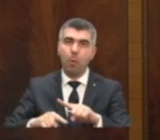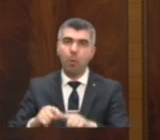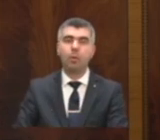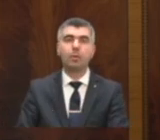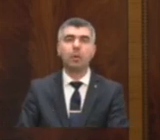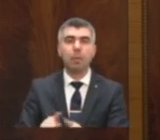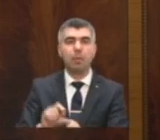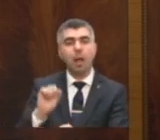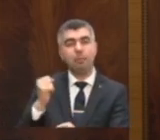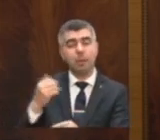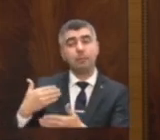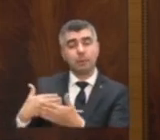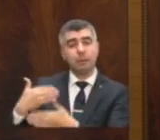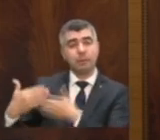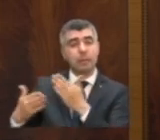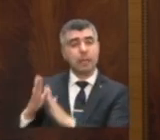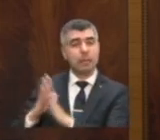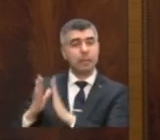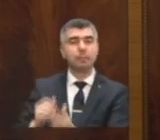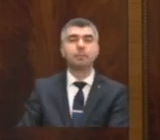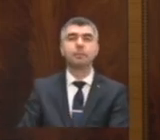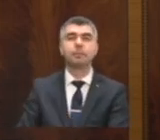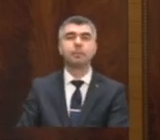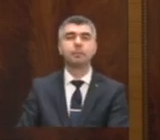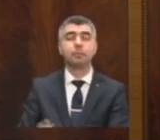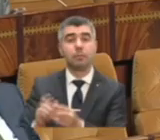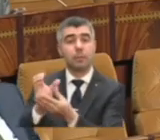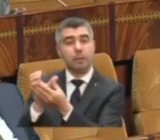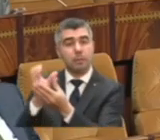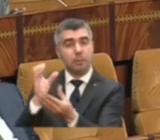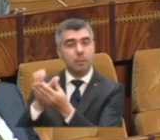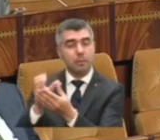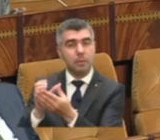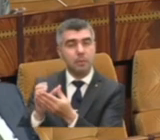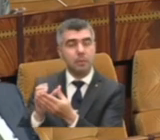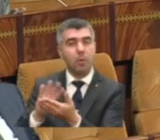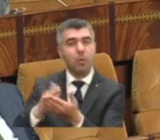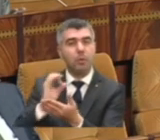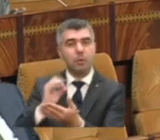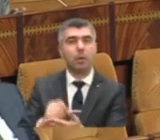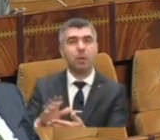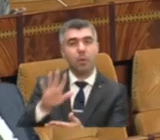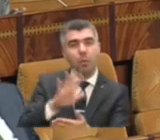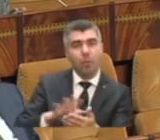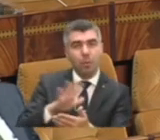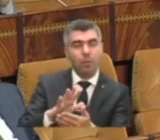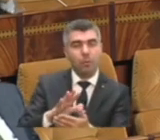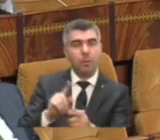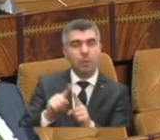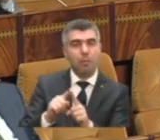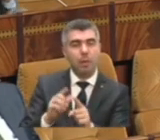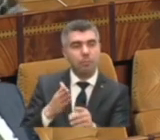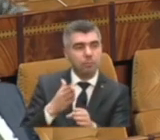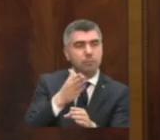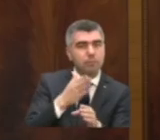كان كيجرى في السنوات السابقة. وفيما يتعلق بالنقل، ستعمل الوزارة على توفير خدمة النقل التكميلي لصالح الهيئات المشاركة التي